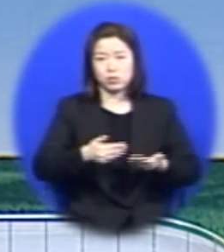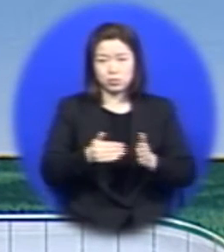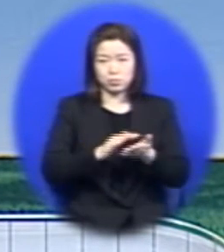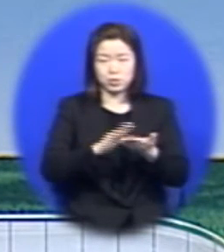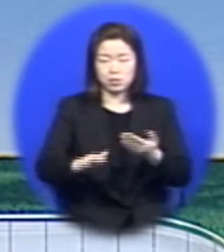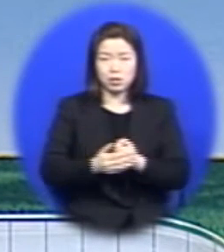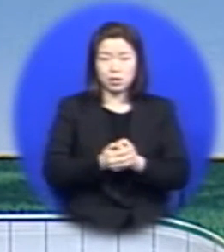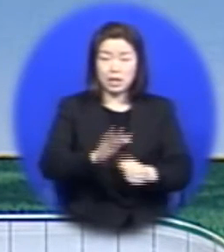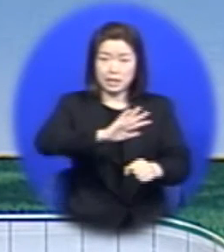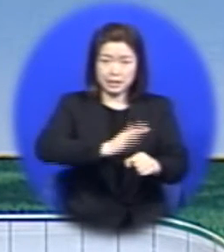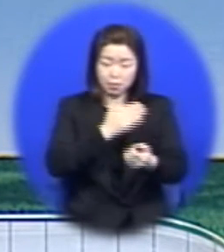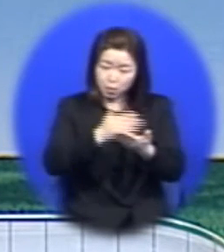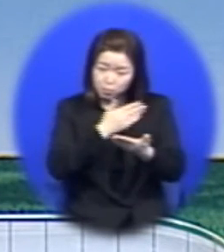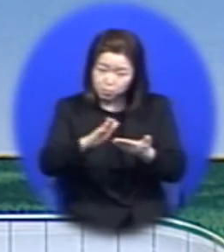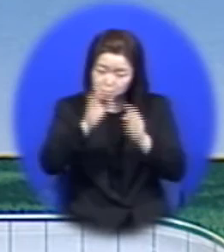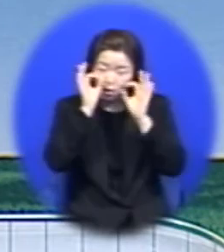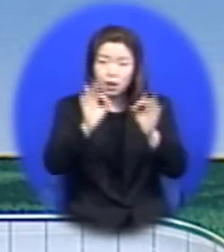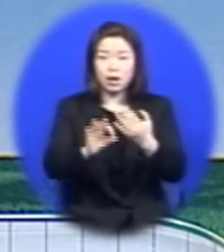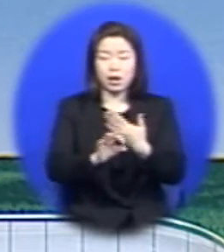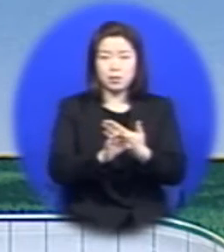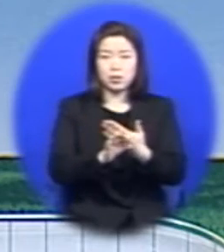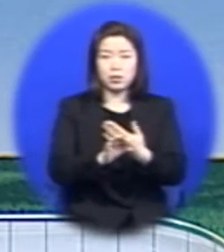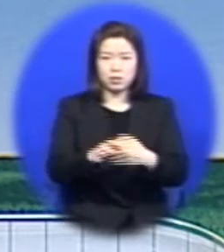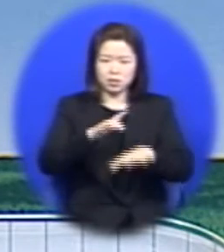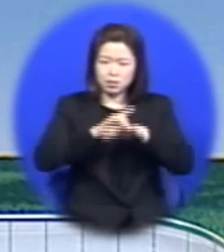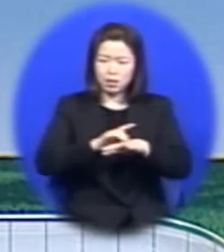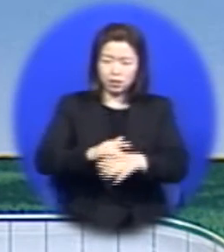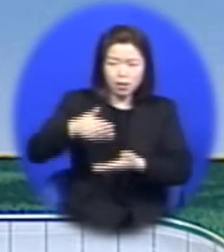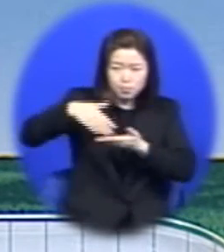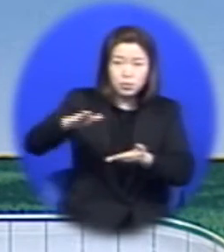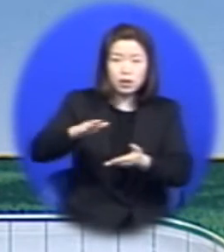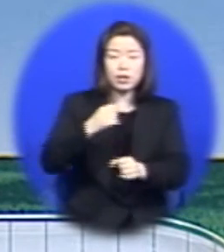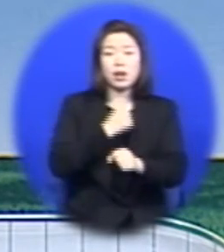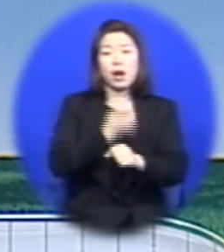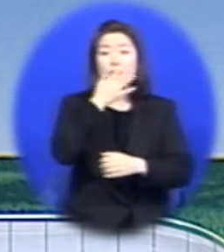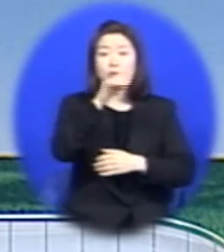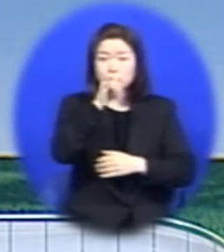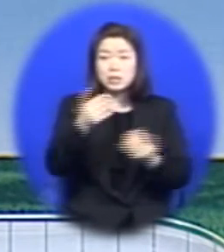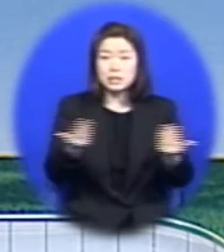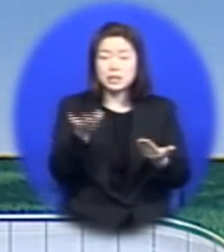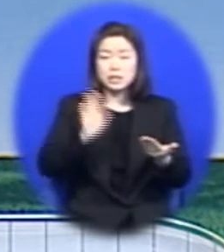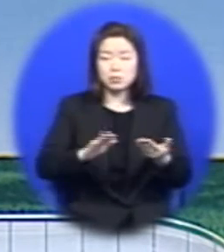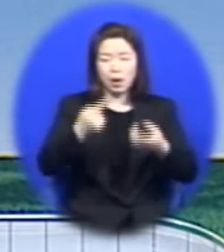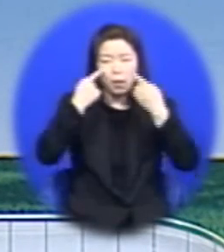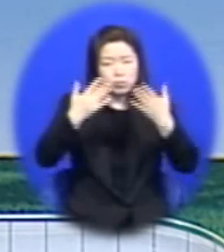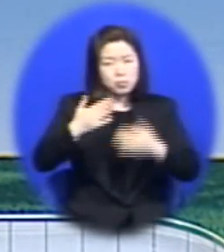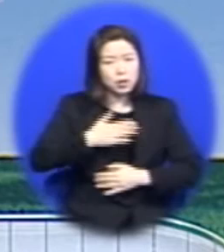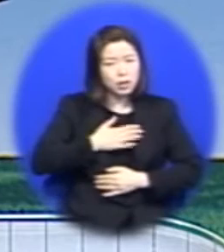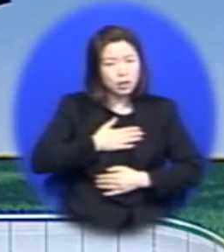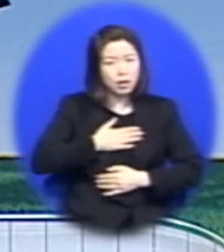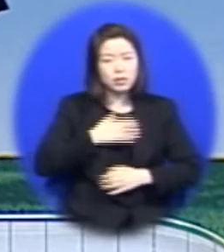잘못 분별하면 사탄아 물러가라 이럴 만도 한 일이에요. 분명히 하나님은 나를 이방인을